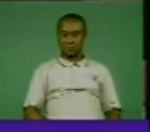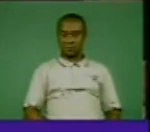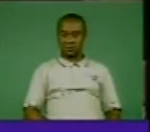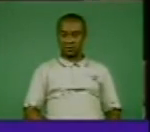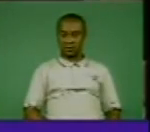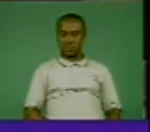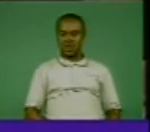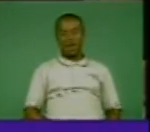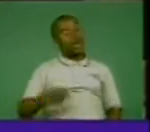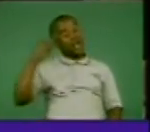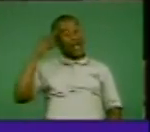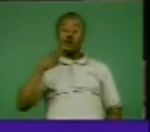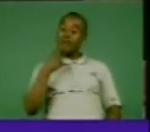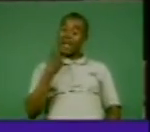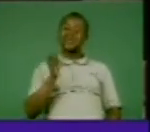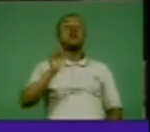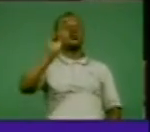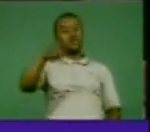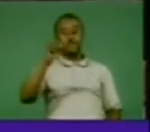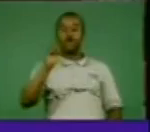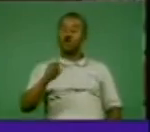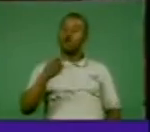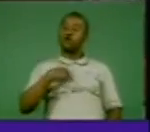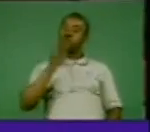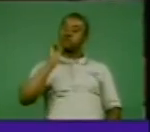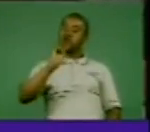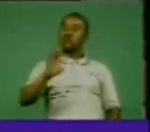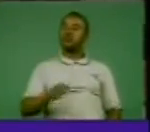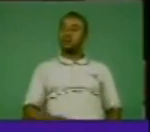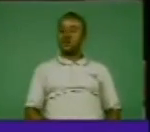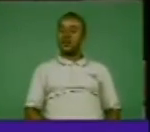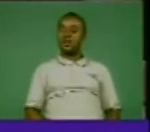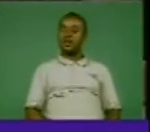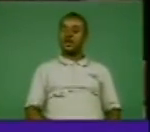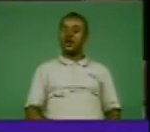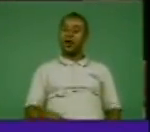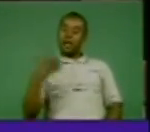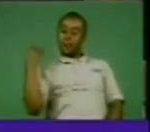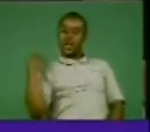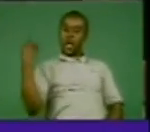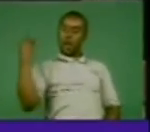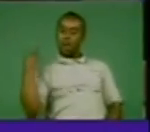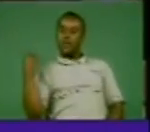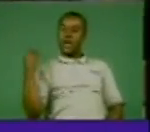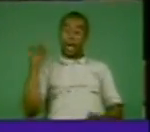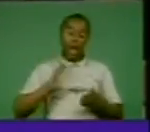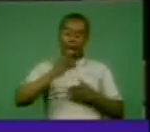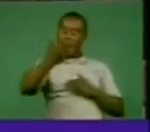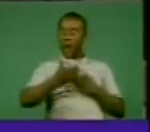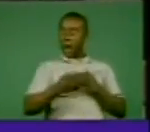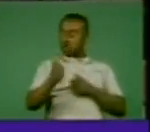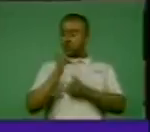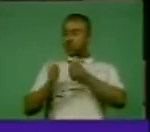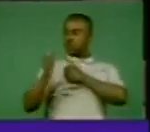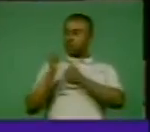abedi kasema Ndiyo bega kwa bega haturudi nyuma